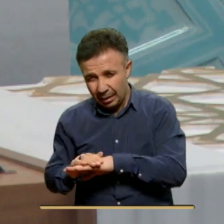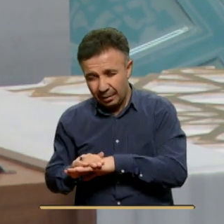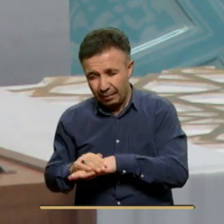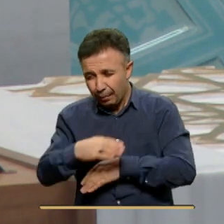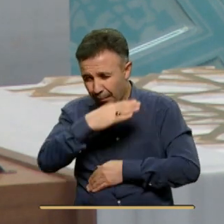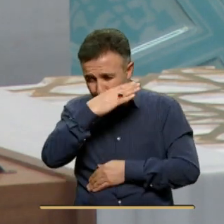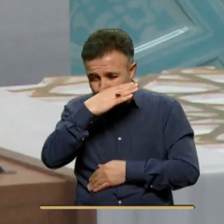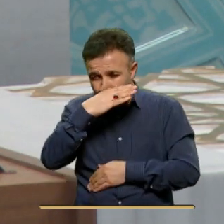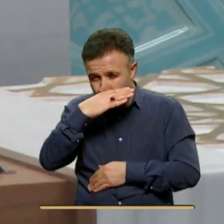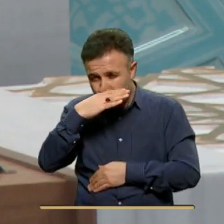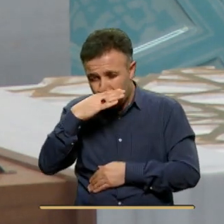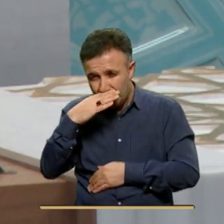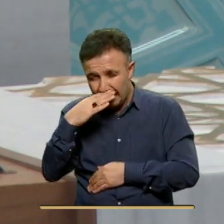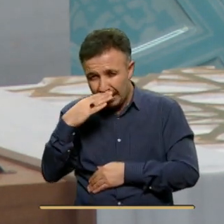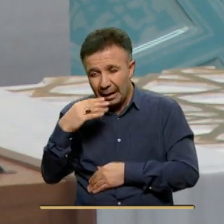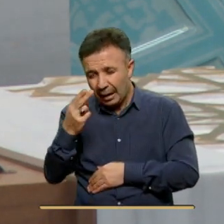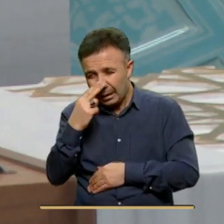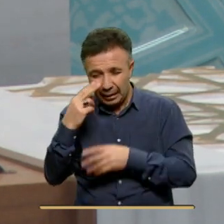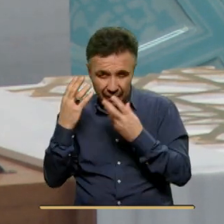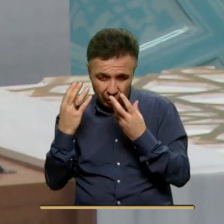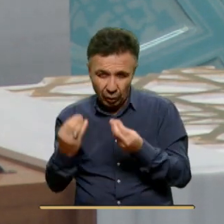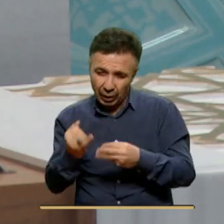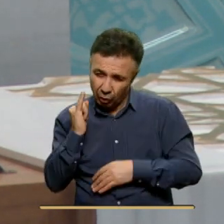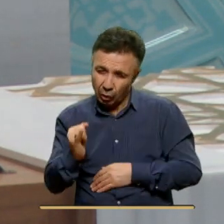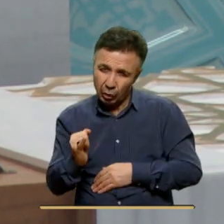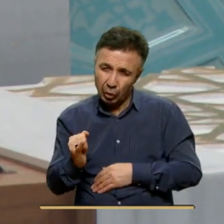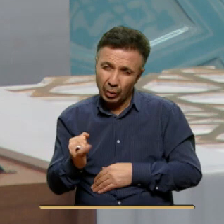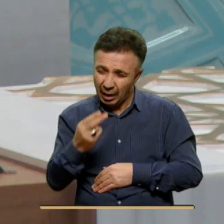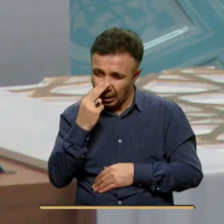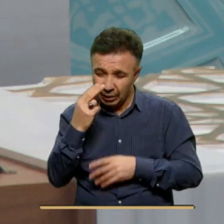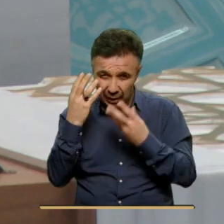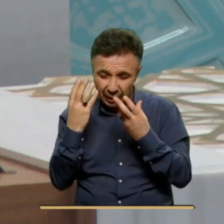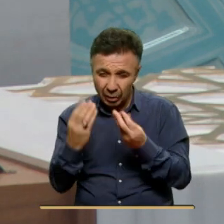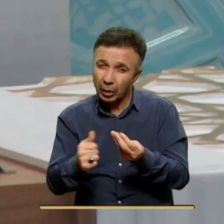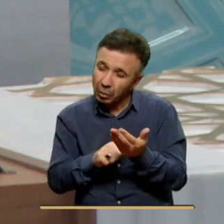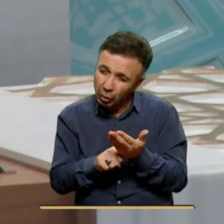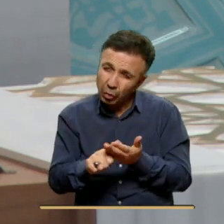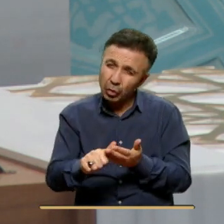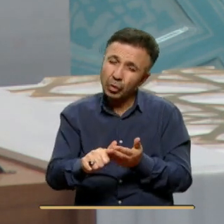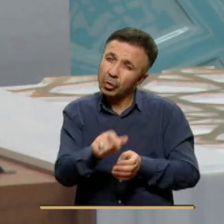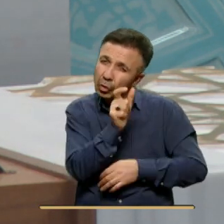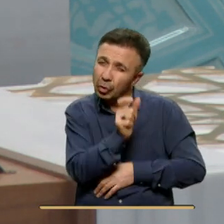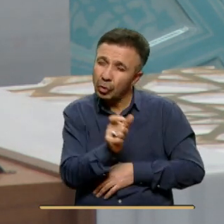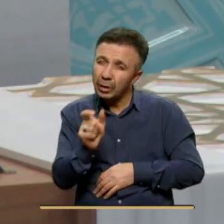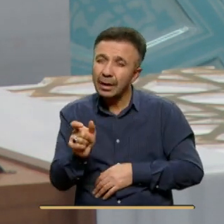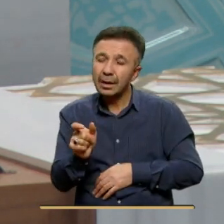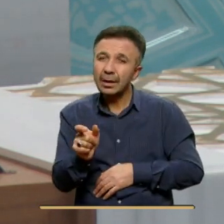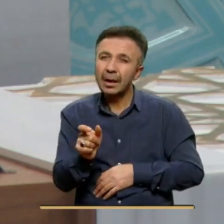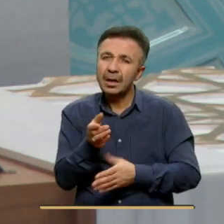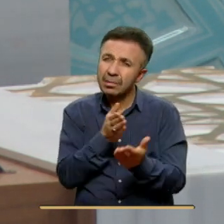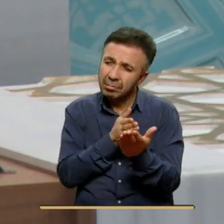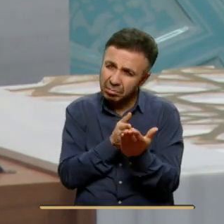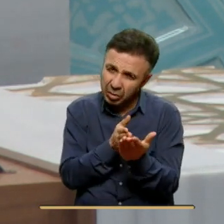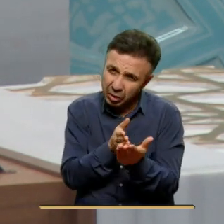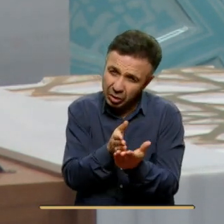bağımlısı olan, kötü yollarda olan bütün kullarına da istikamet,